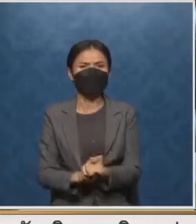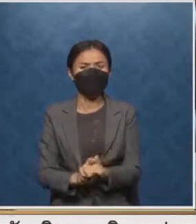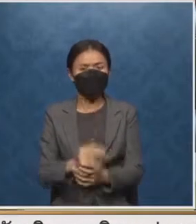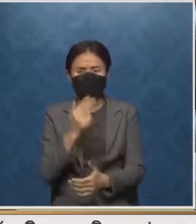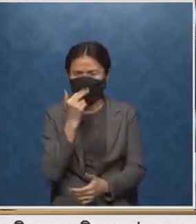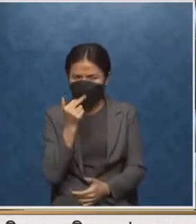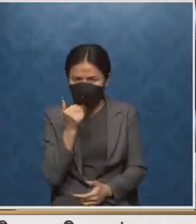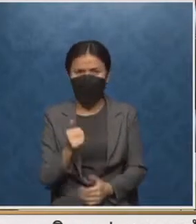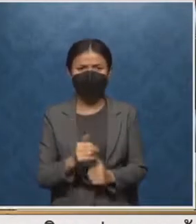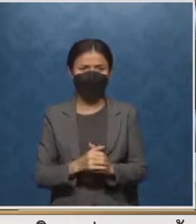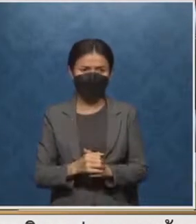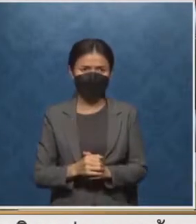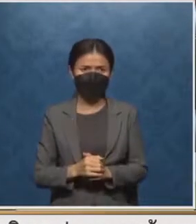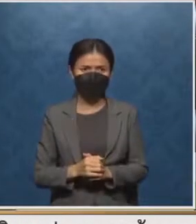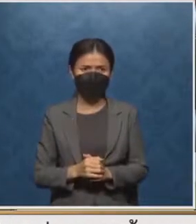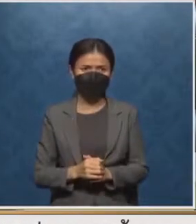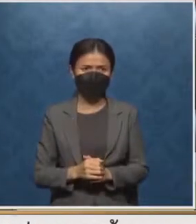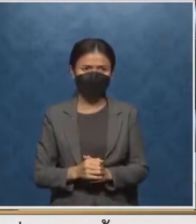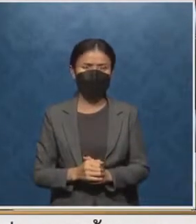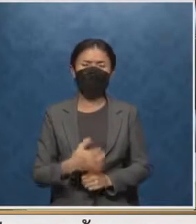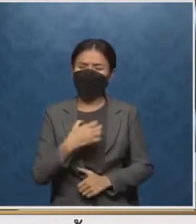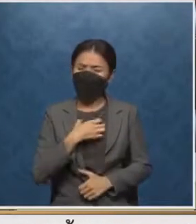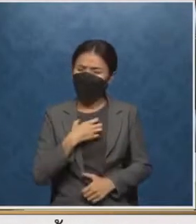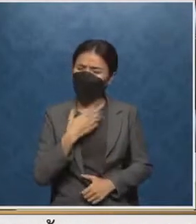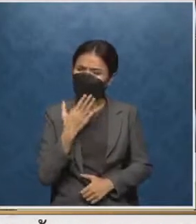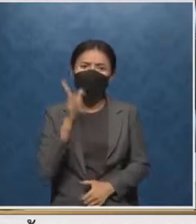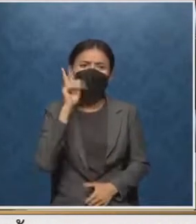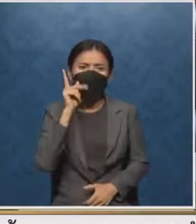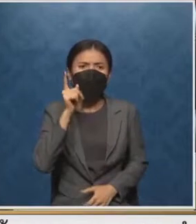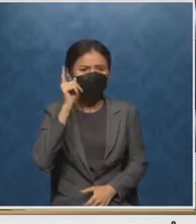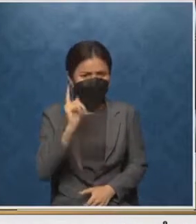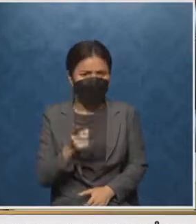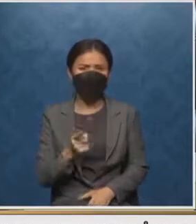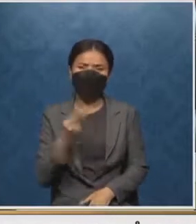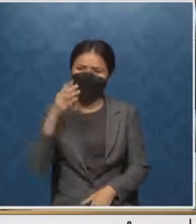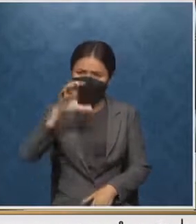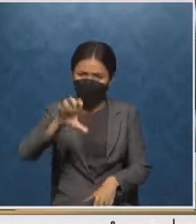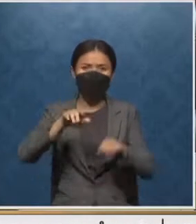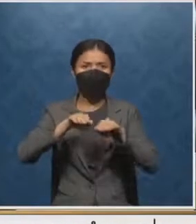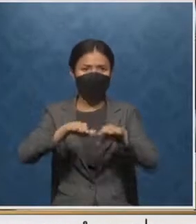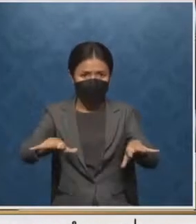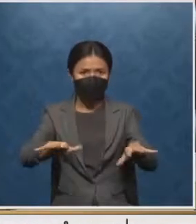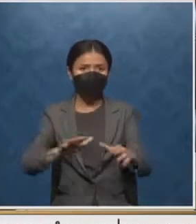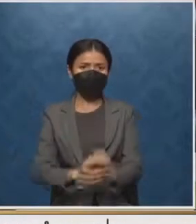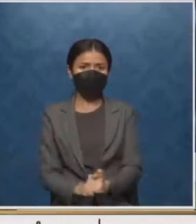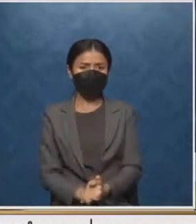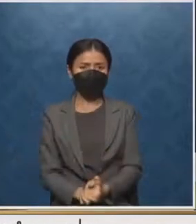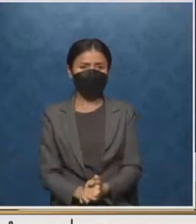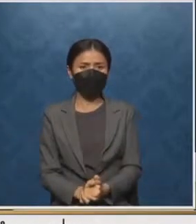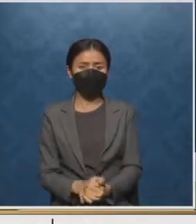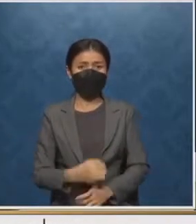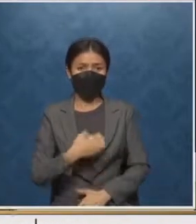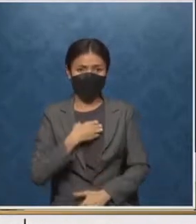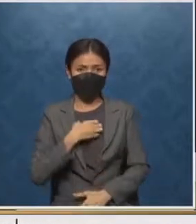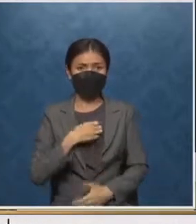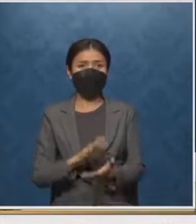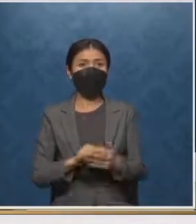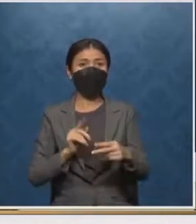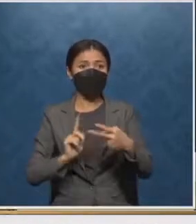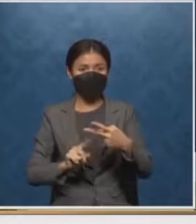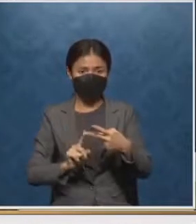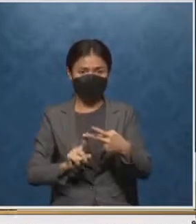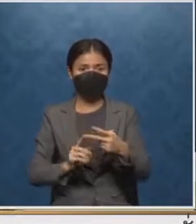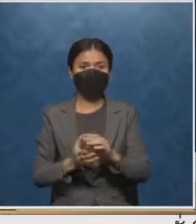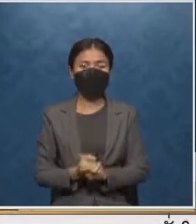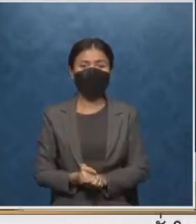ะครับข้อมูลที่มันเป็นความจริงเกี่ยวกับโควิดให้มากนะครับอันนี้ก็ขอฝากท่านเรื่องที่สองนะครับการเข้าถึ